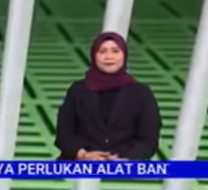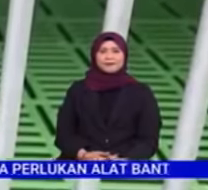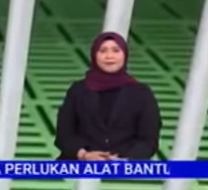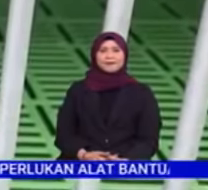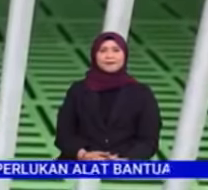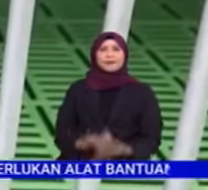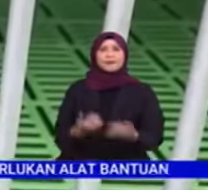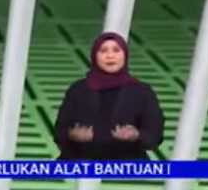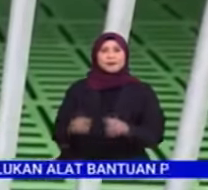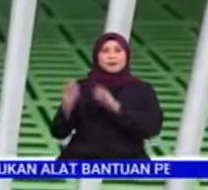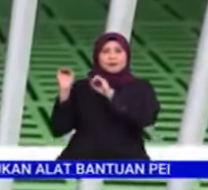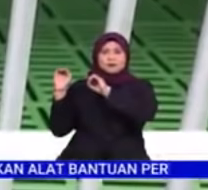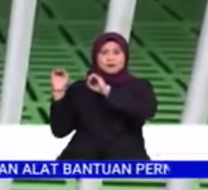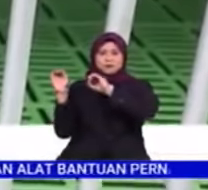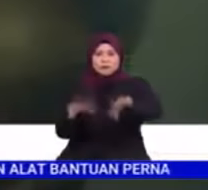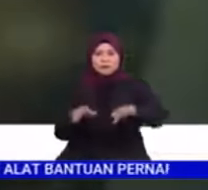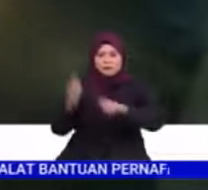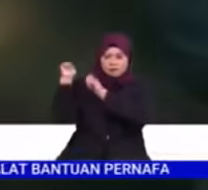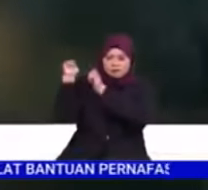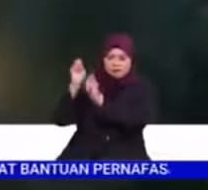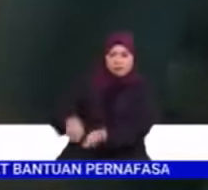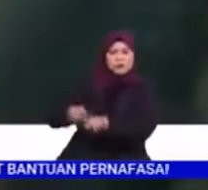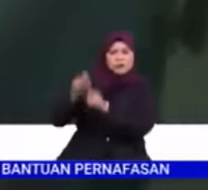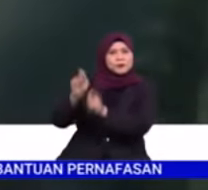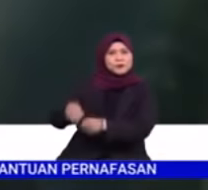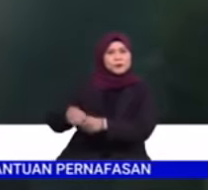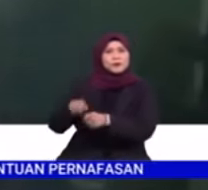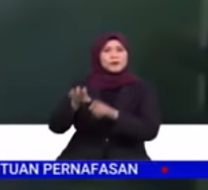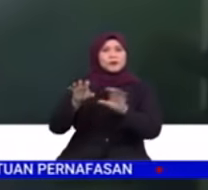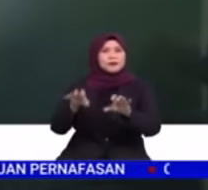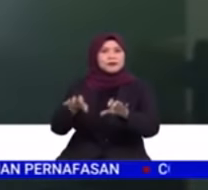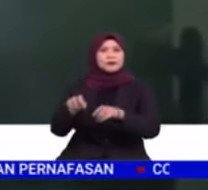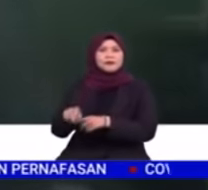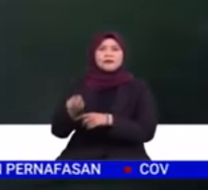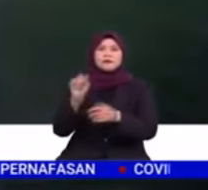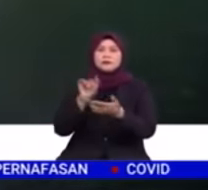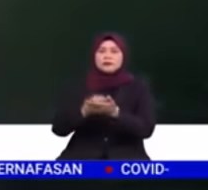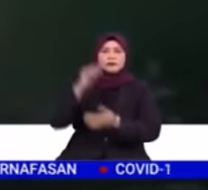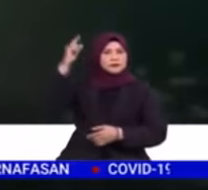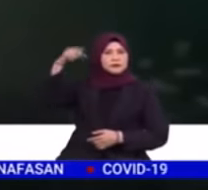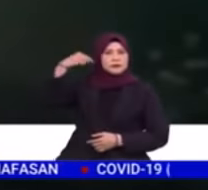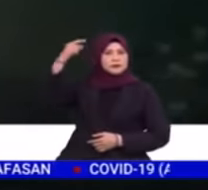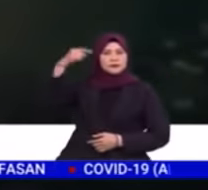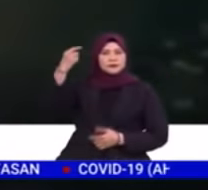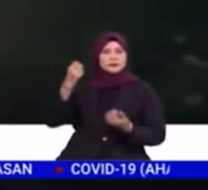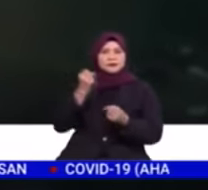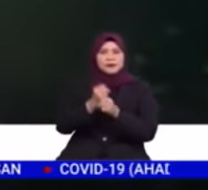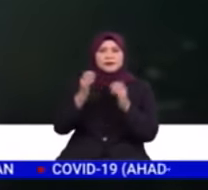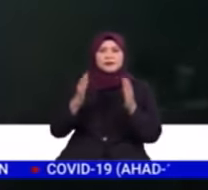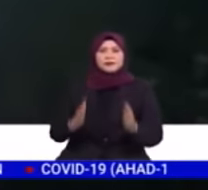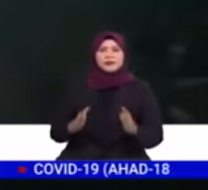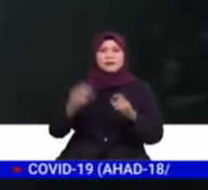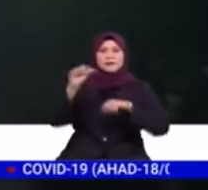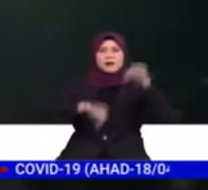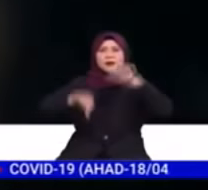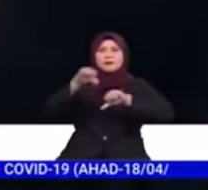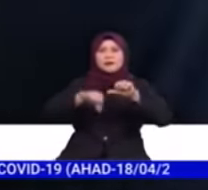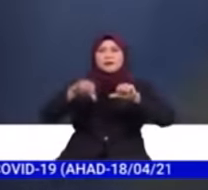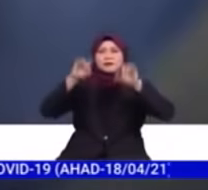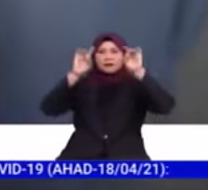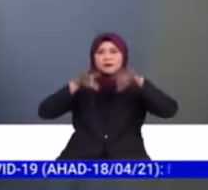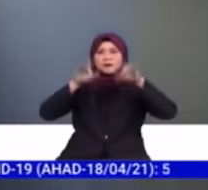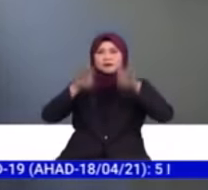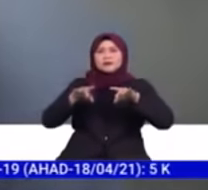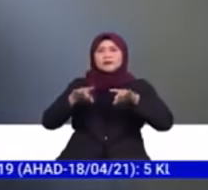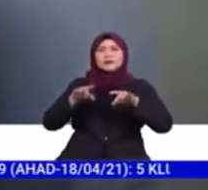dilempar jadi pukul serta dipermainkan itu tindakan gila yang dilakukan kaki tangan sebuah makmal uji